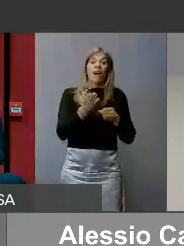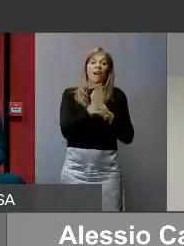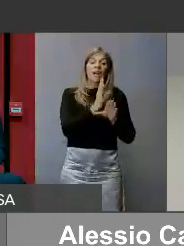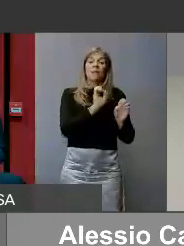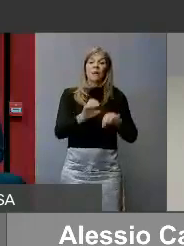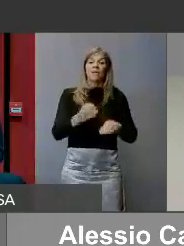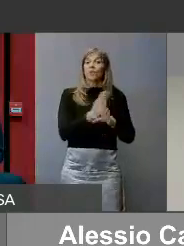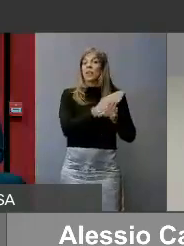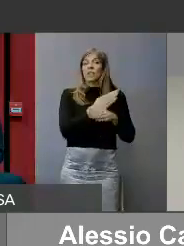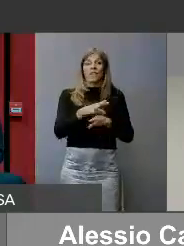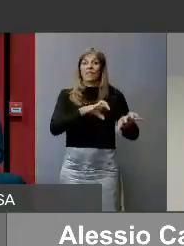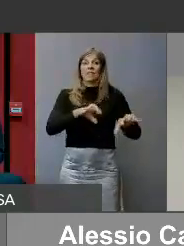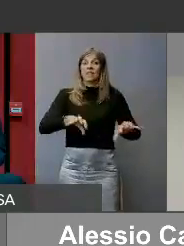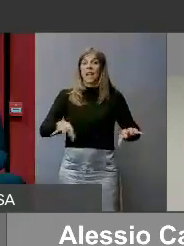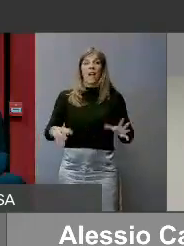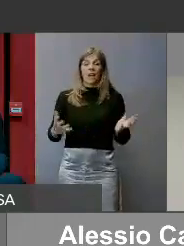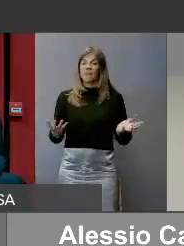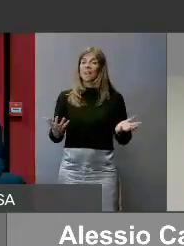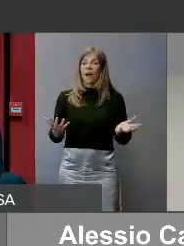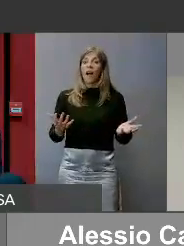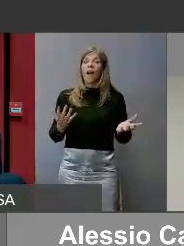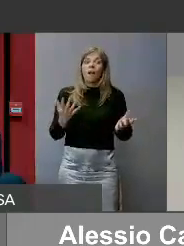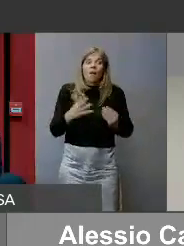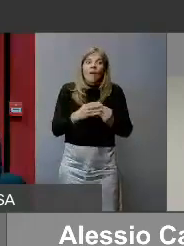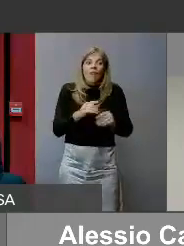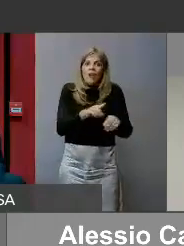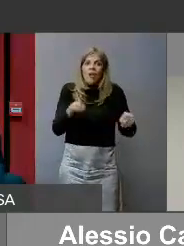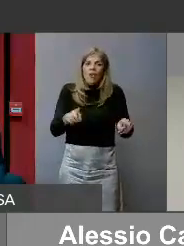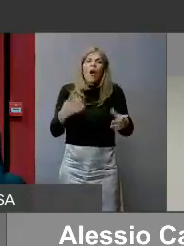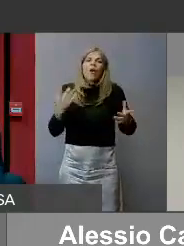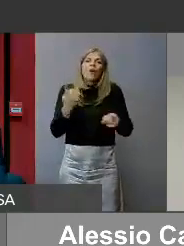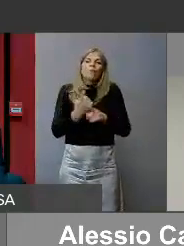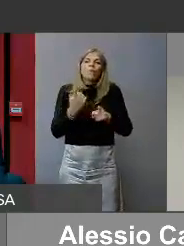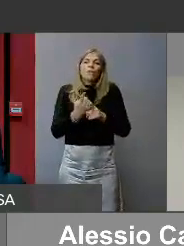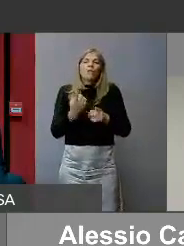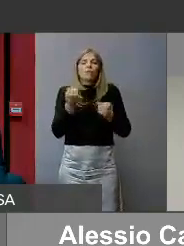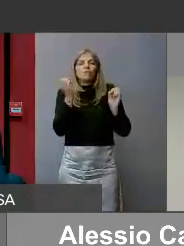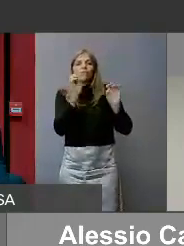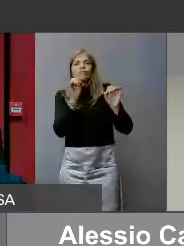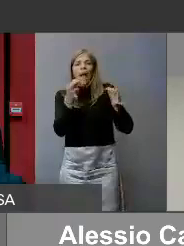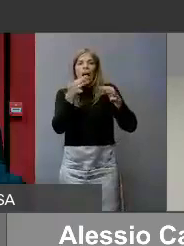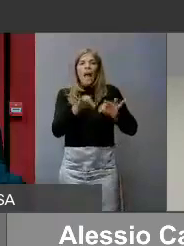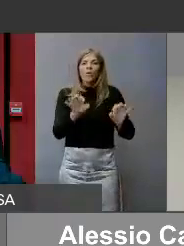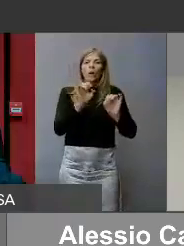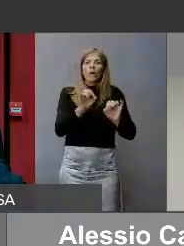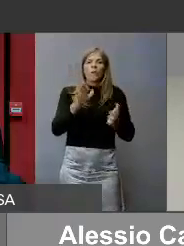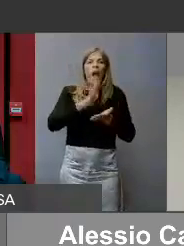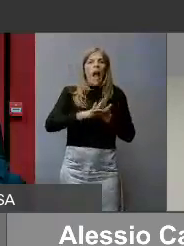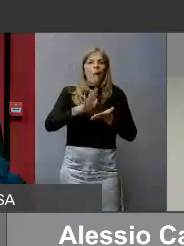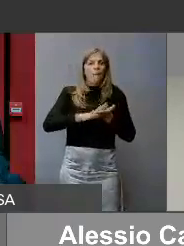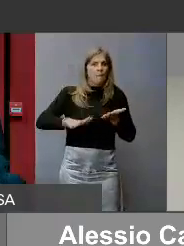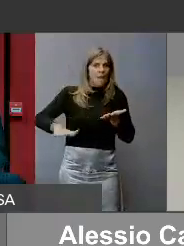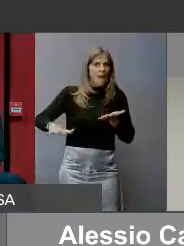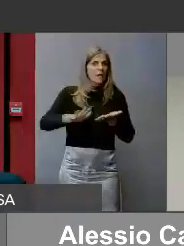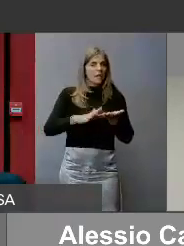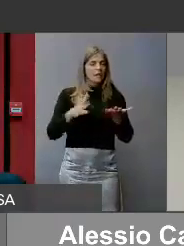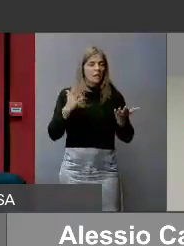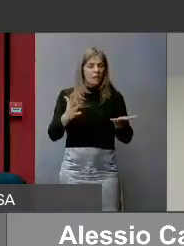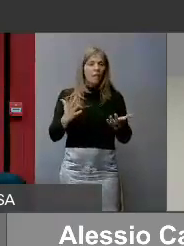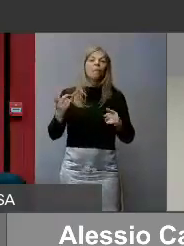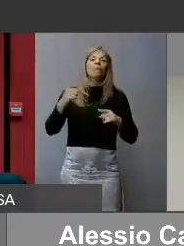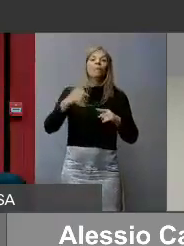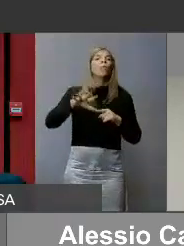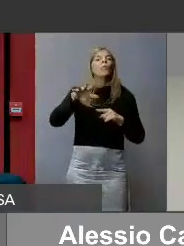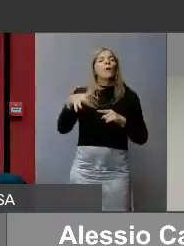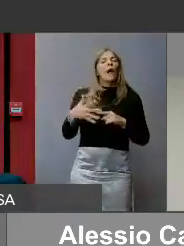ci vuole una crescita anche dal punto di vista dell'educazione ambientale poi vi è un altro elemento che l'elemento degli